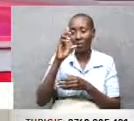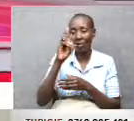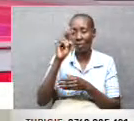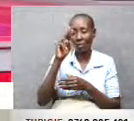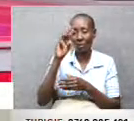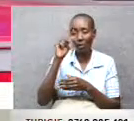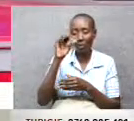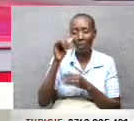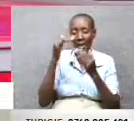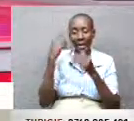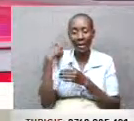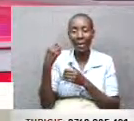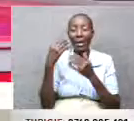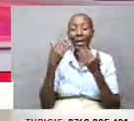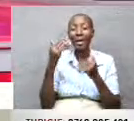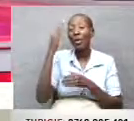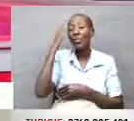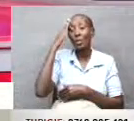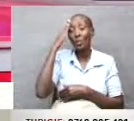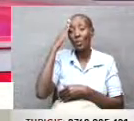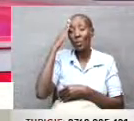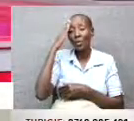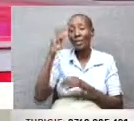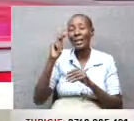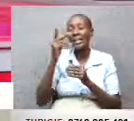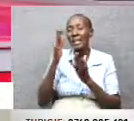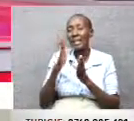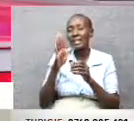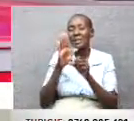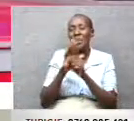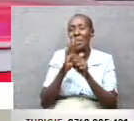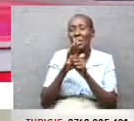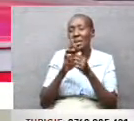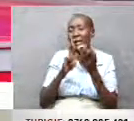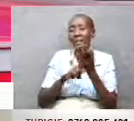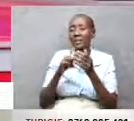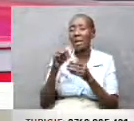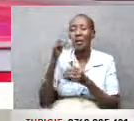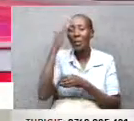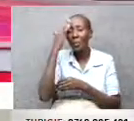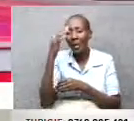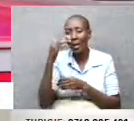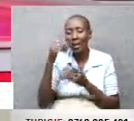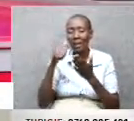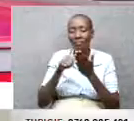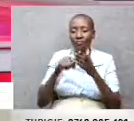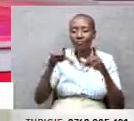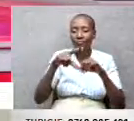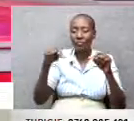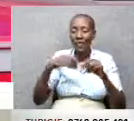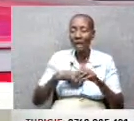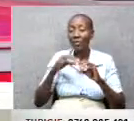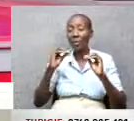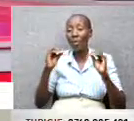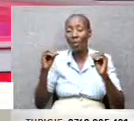ya Wakenya walifeli kuhesabiwa kutokana na ukosefu wa kitambulisho cha kitaifa. Hatua hii ambayo